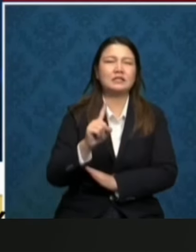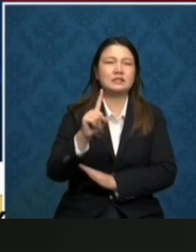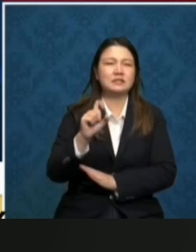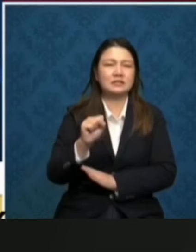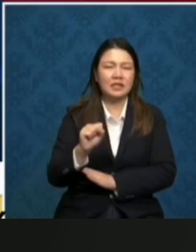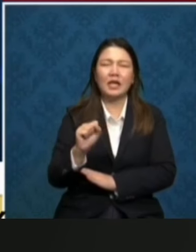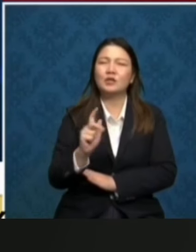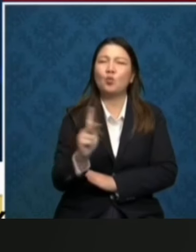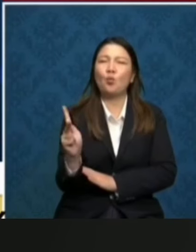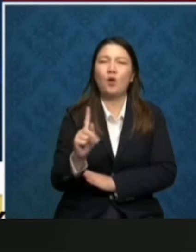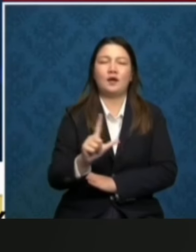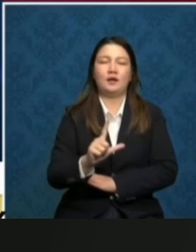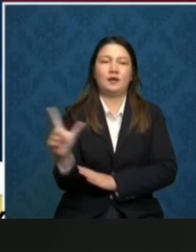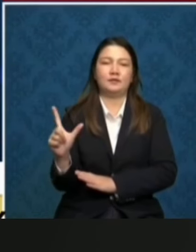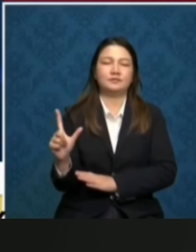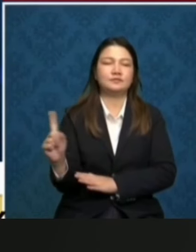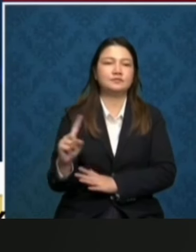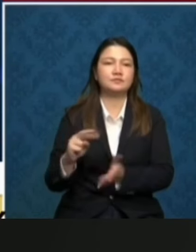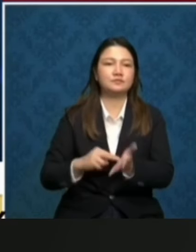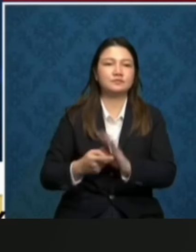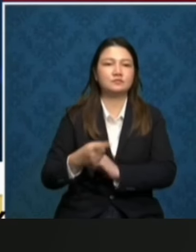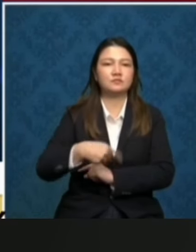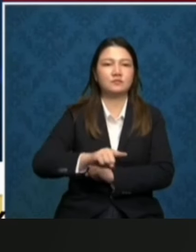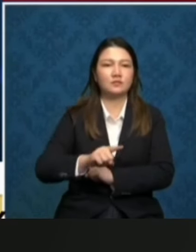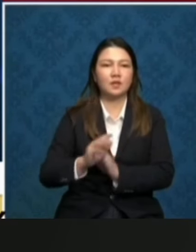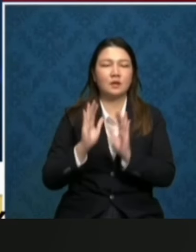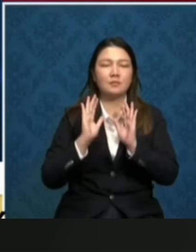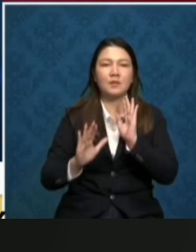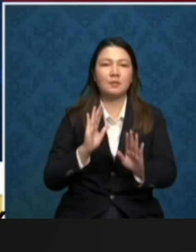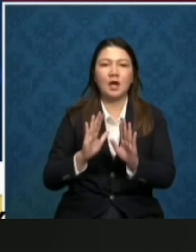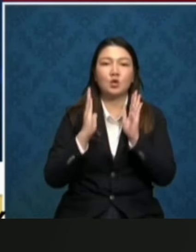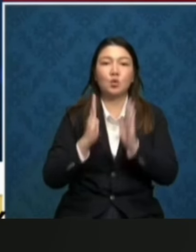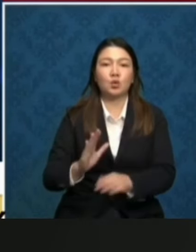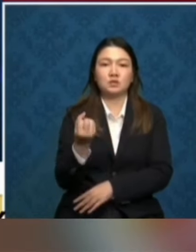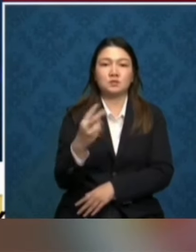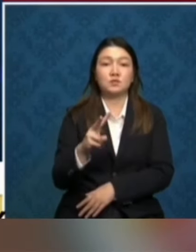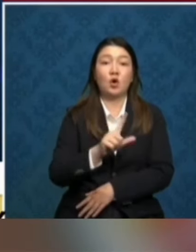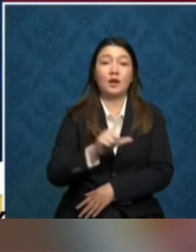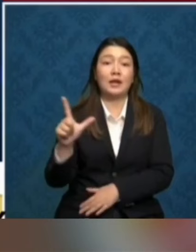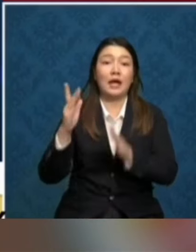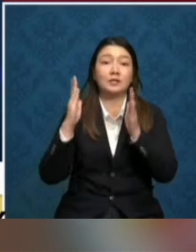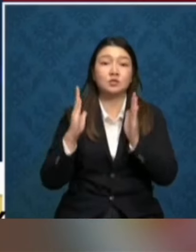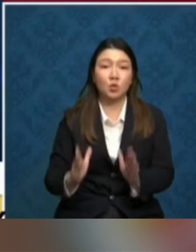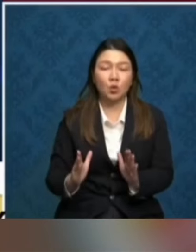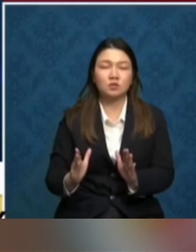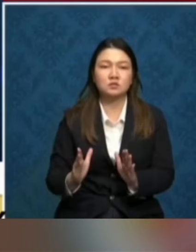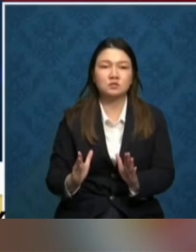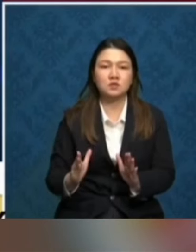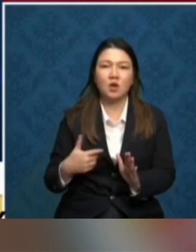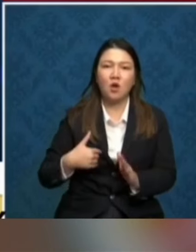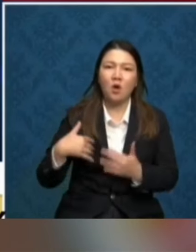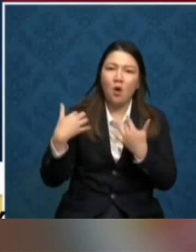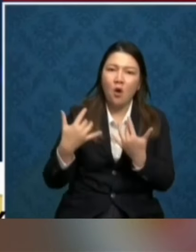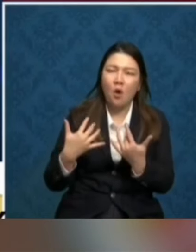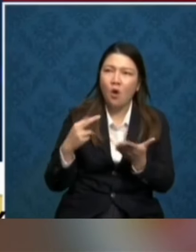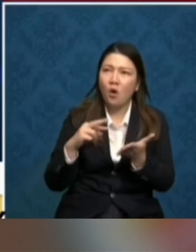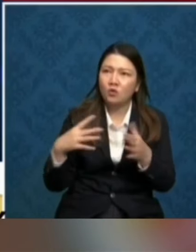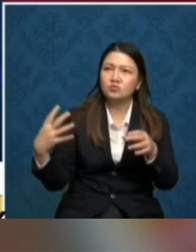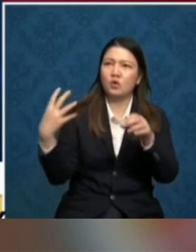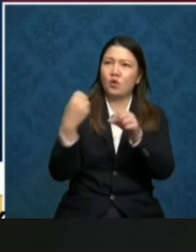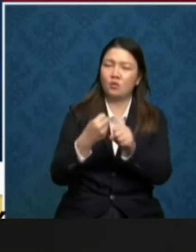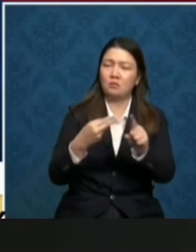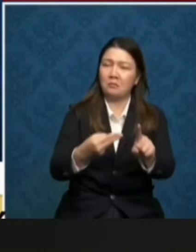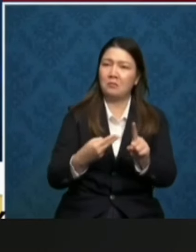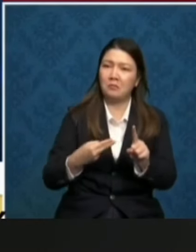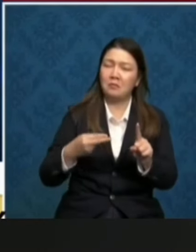ซึ่งเท่ากับคนประมาณ12ล้านคนที่ตอนนี้ยังหน้าสิวหน้าขวานค่ะไม่ทราบว่